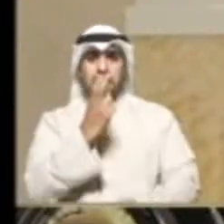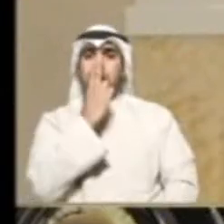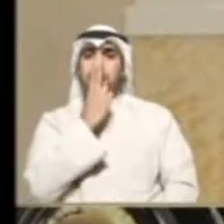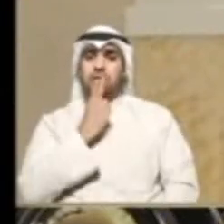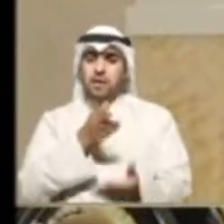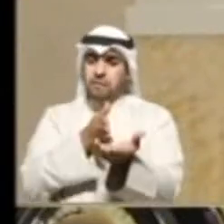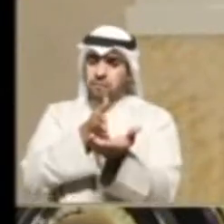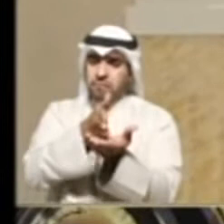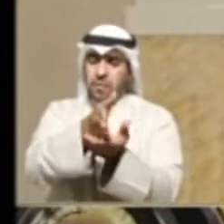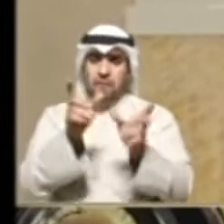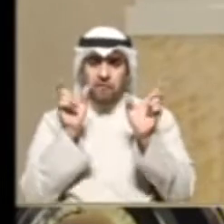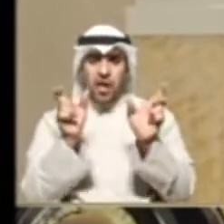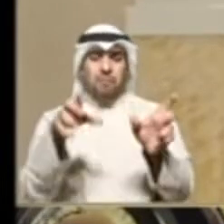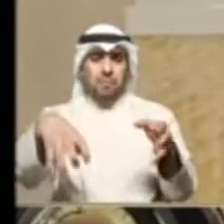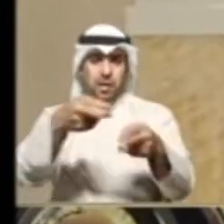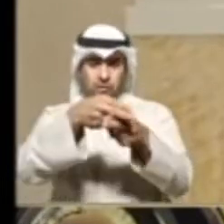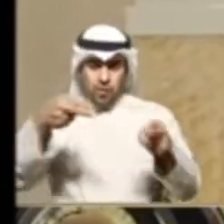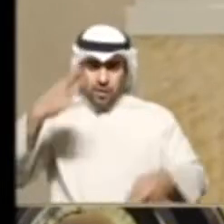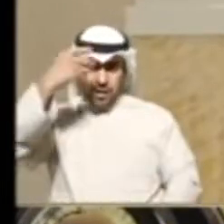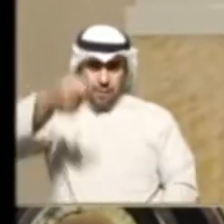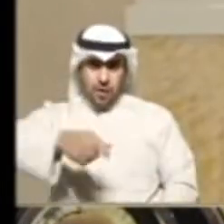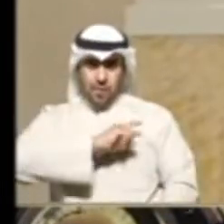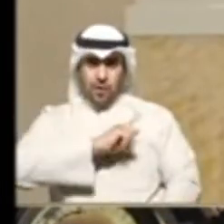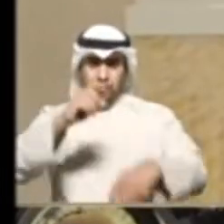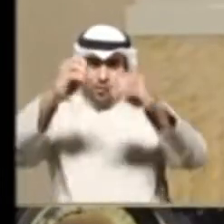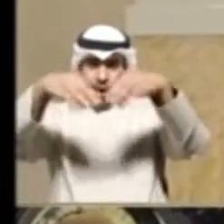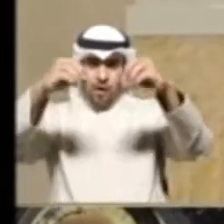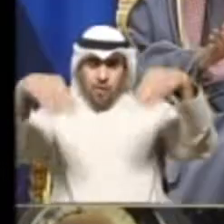ورعاكم. السلام عليكم ورحمة الله وبركاته.